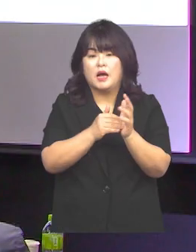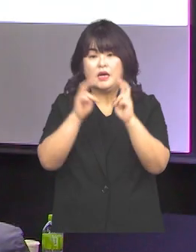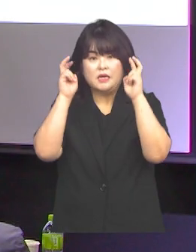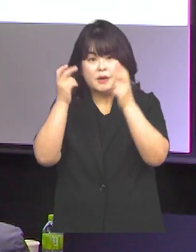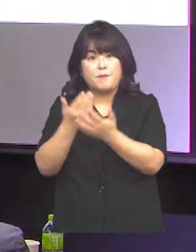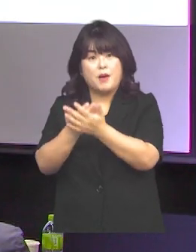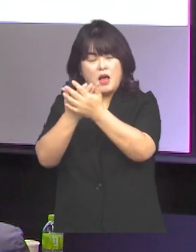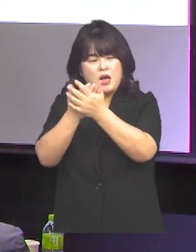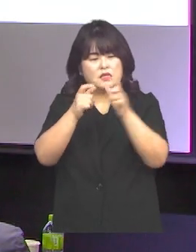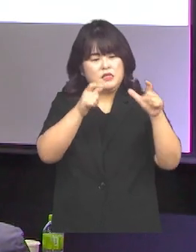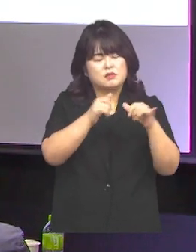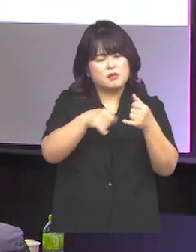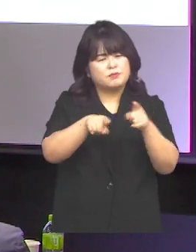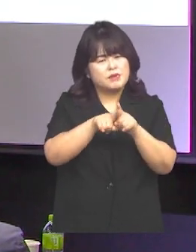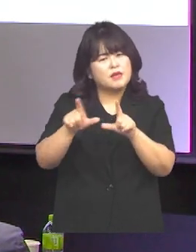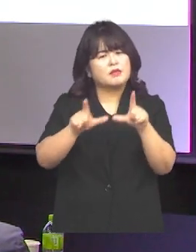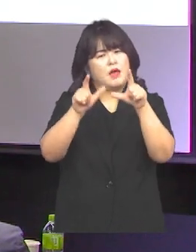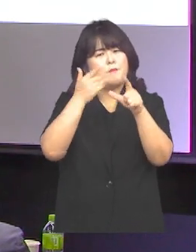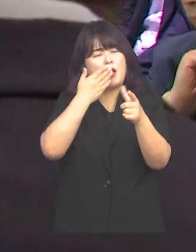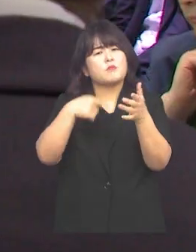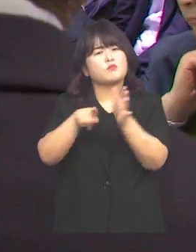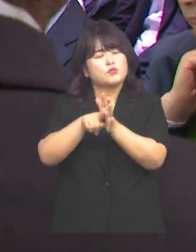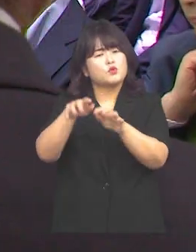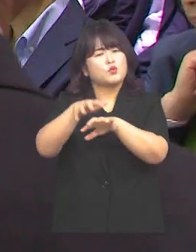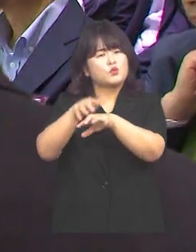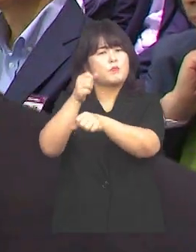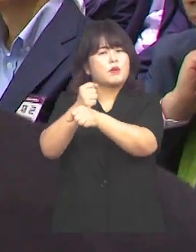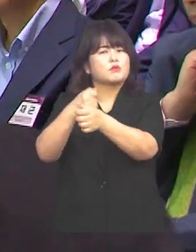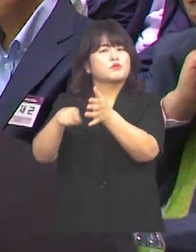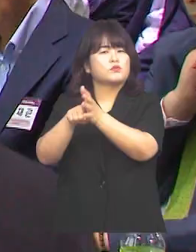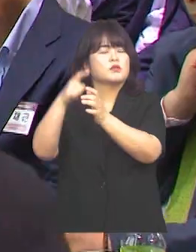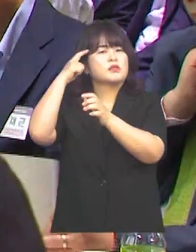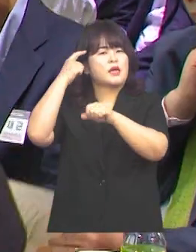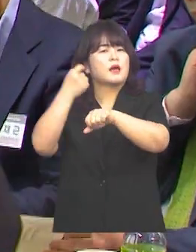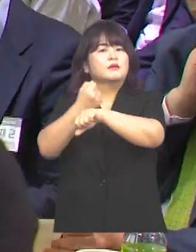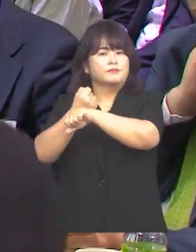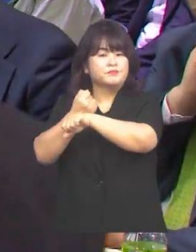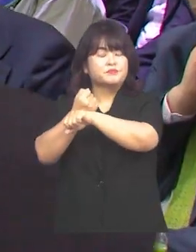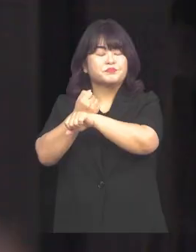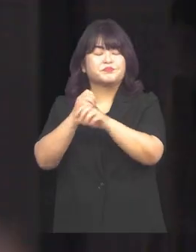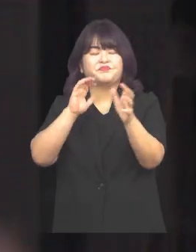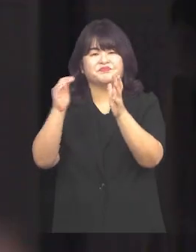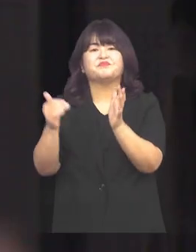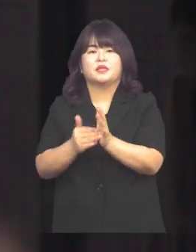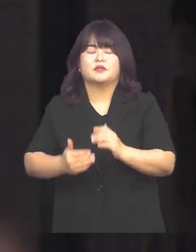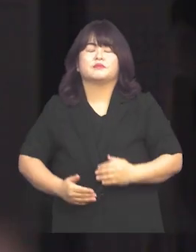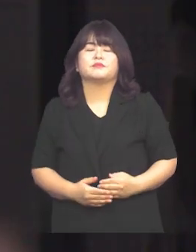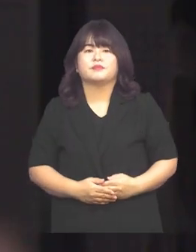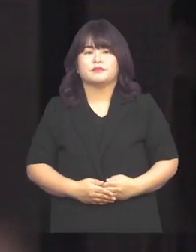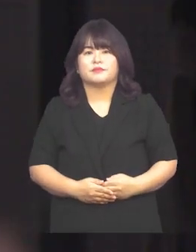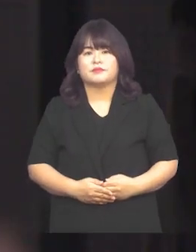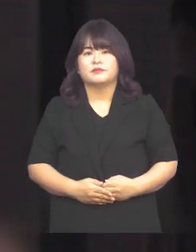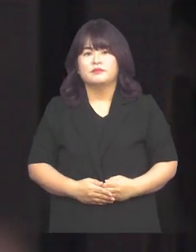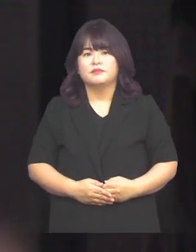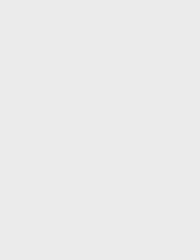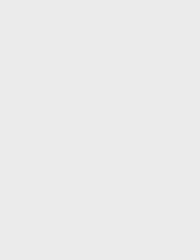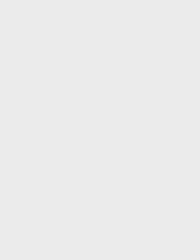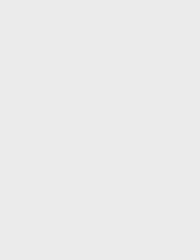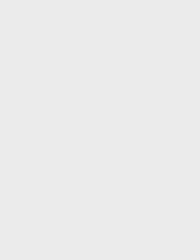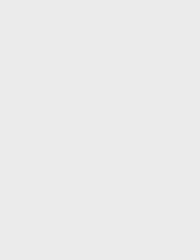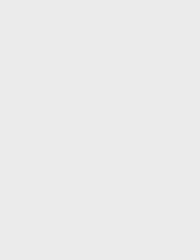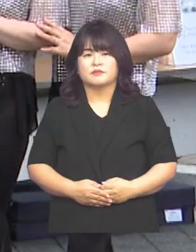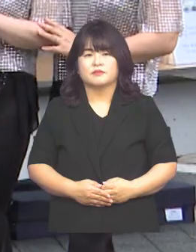기업 성장과 시민 삶이 조화를 이루는 도시 생태계 조성에 대한 의견을 공유하는 시간을 가졌습니다.